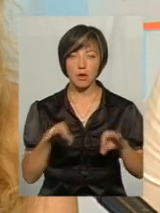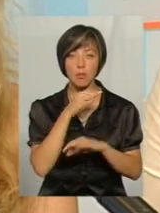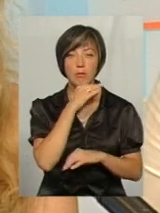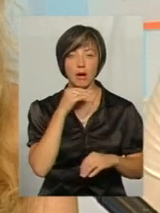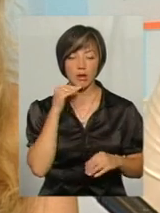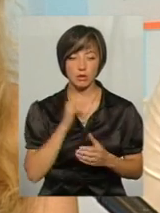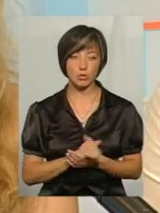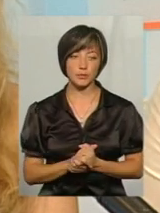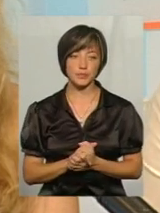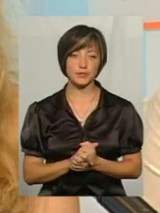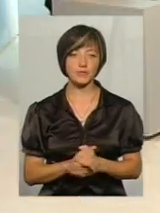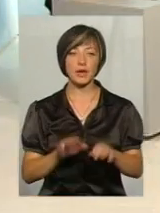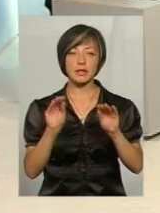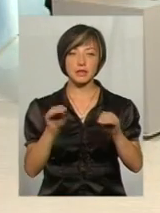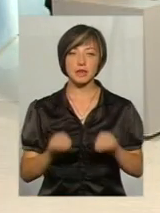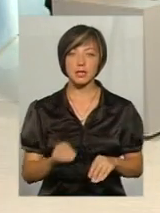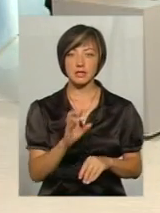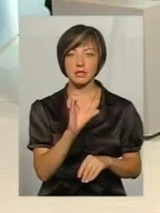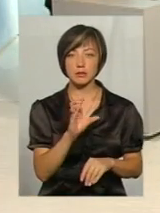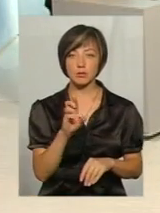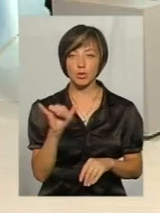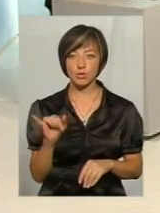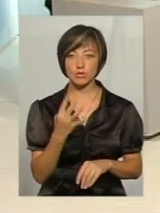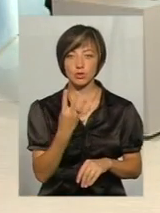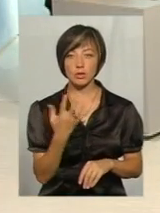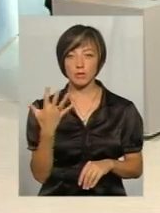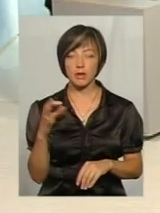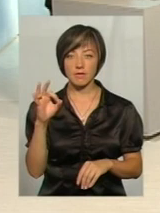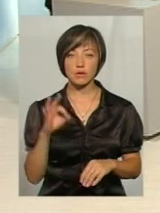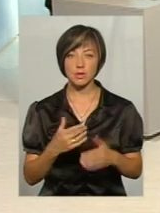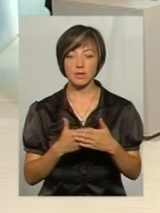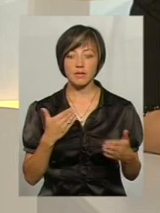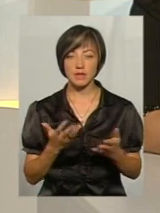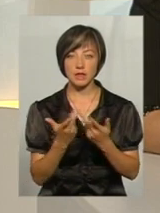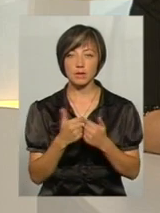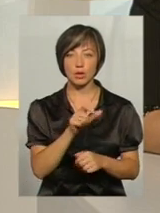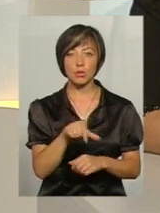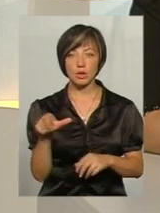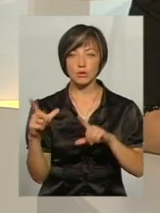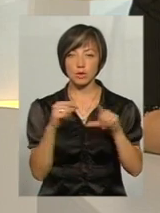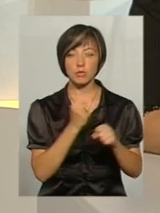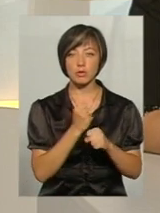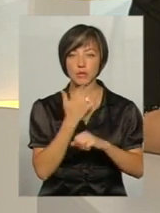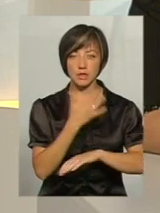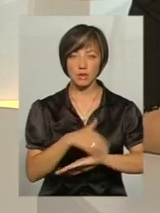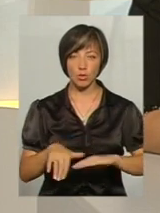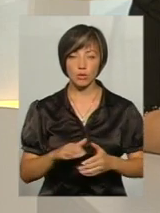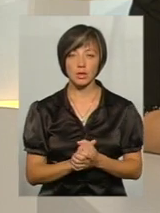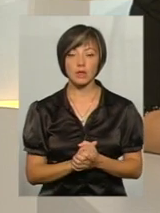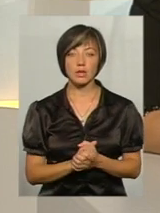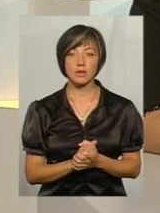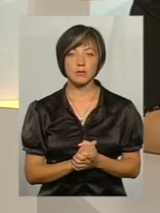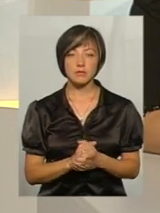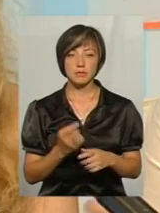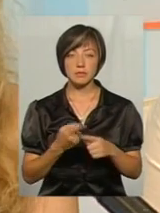багато. Хоча, за даними СБУ, це всього 4-5% від тої кількості людей, що їдуть працювати сьогодні за кордон. А це